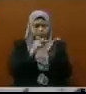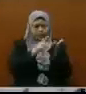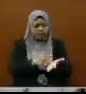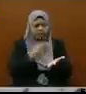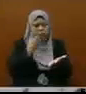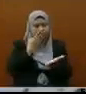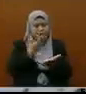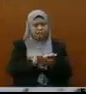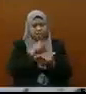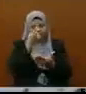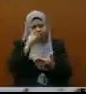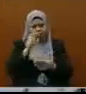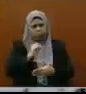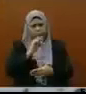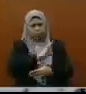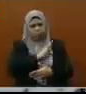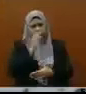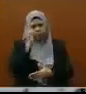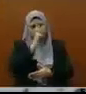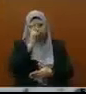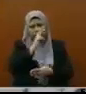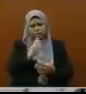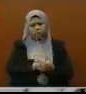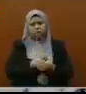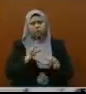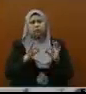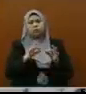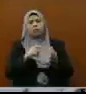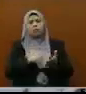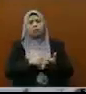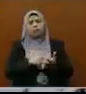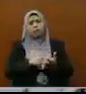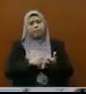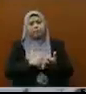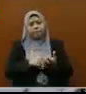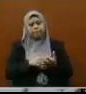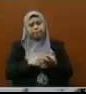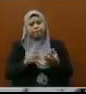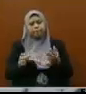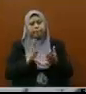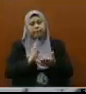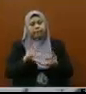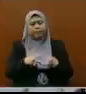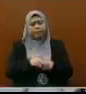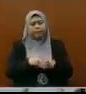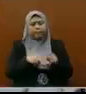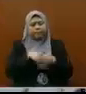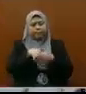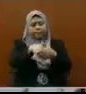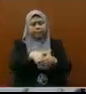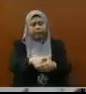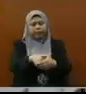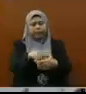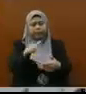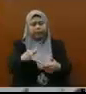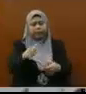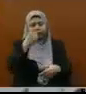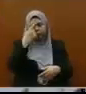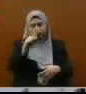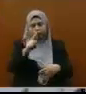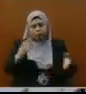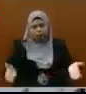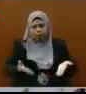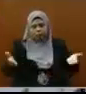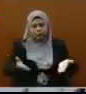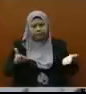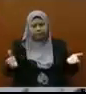kepada perkhidmatan penjawat awam? Kita setuju jika ini adalah sebagai imbuhan ataupun sebagai satu saranan untuk penjawat